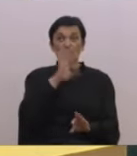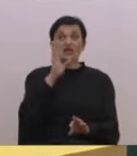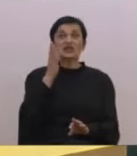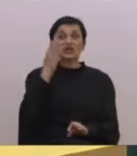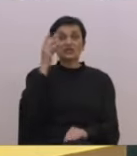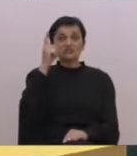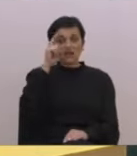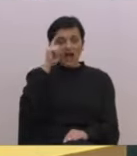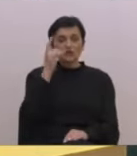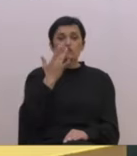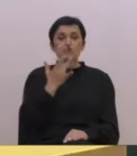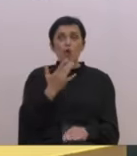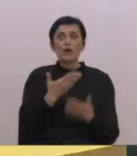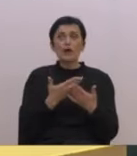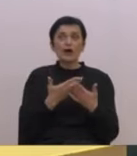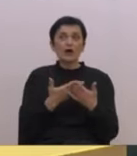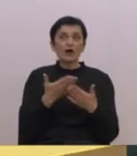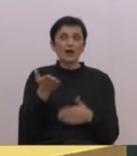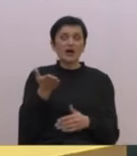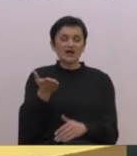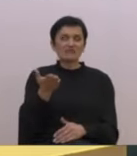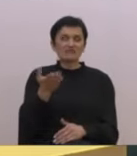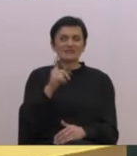ყავდეს. აი იმას რა ქვია,